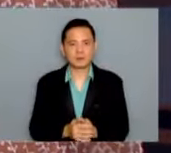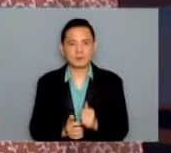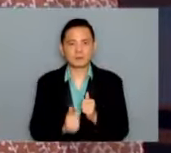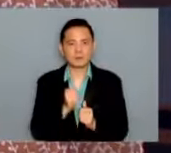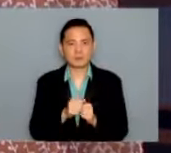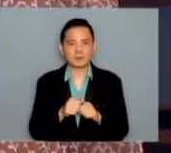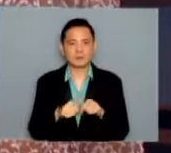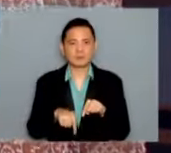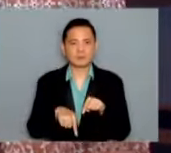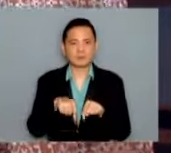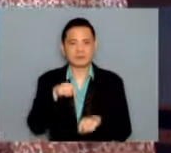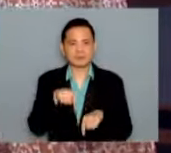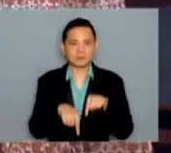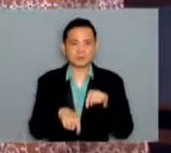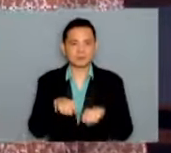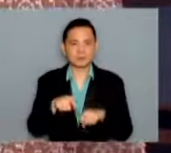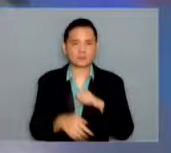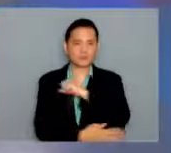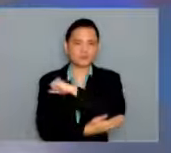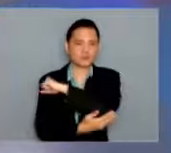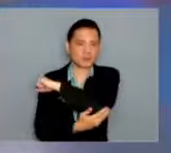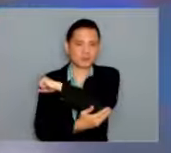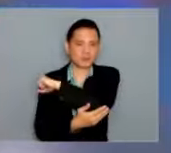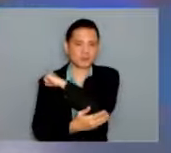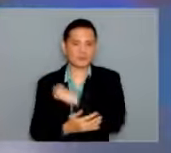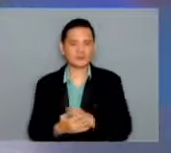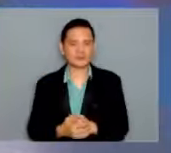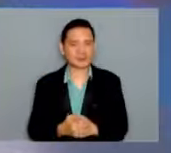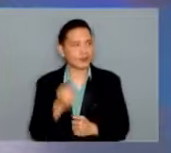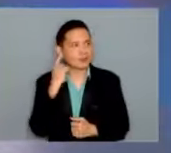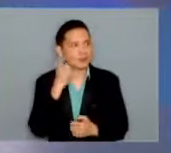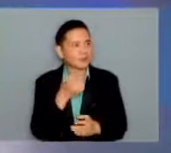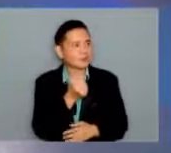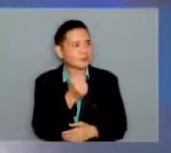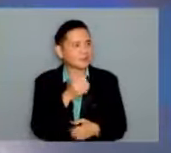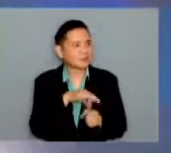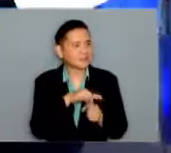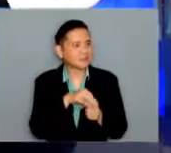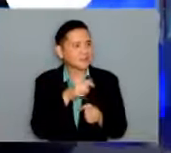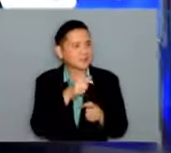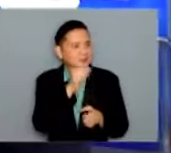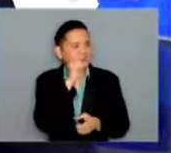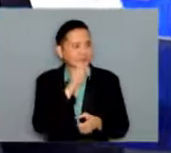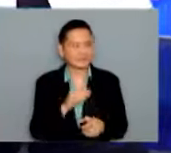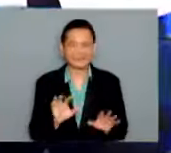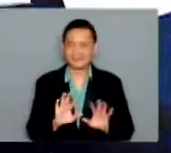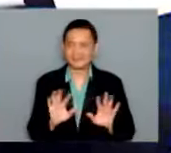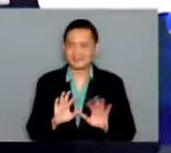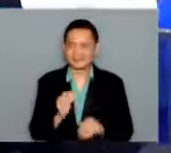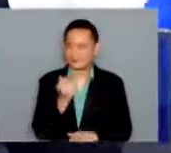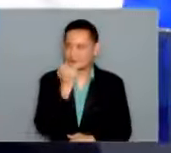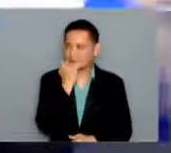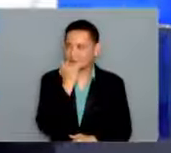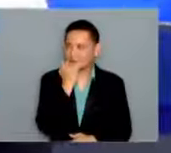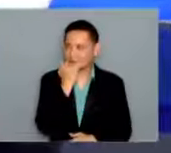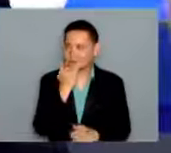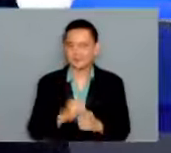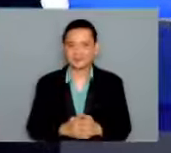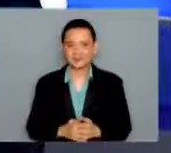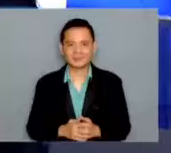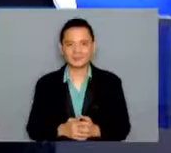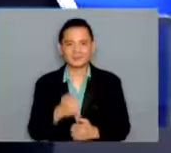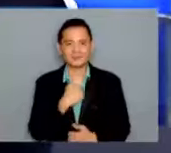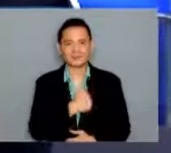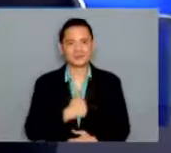stationary stretching naman. Like, Coach, akala ko milk tea. Cool down. Cool down. Patay tayo dyan.